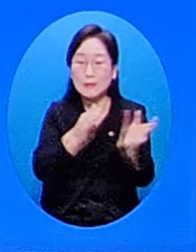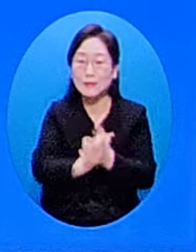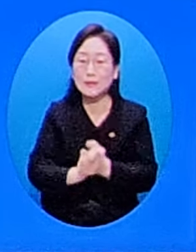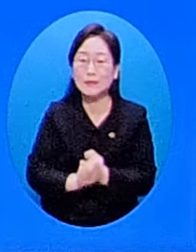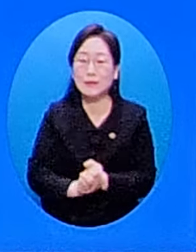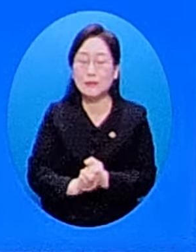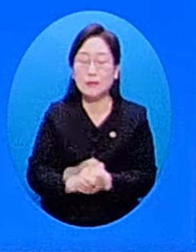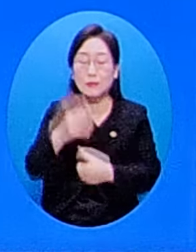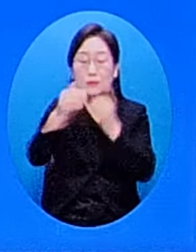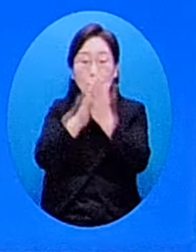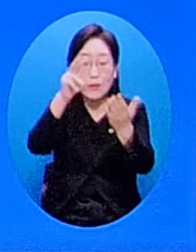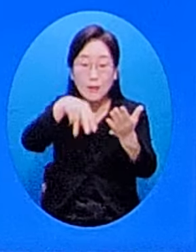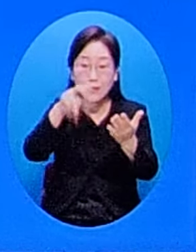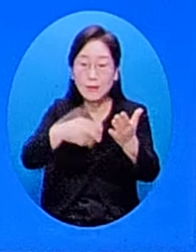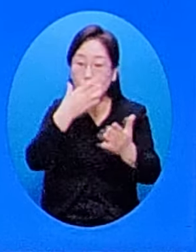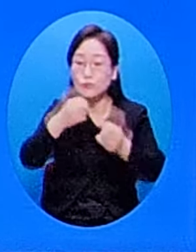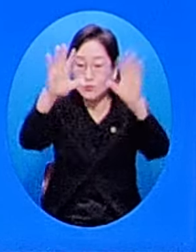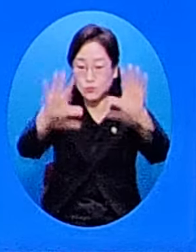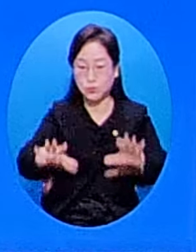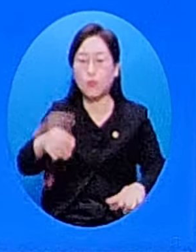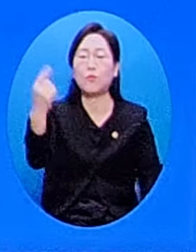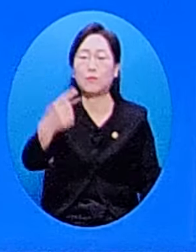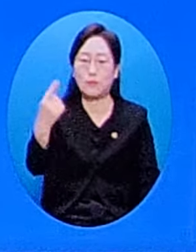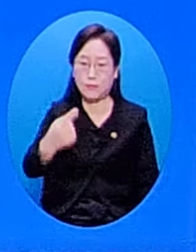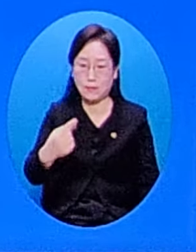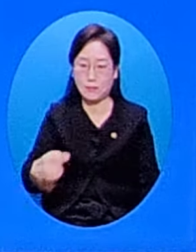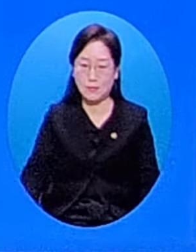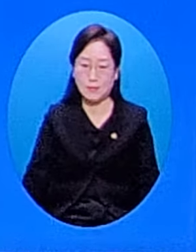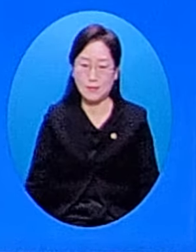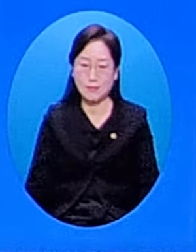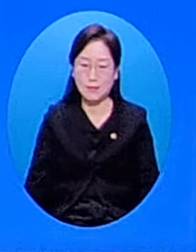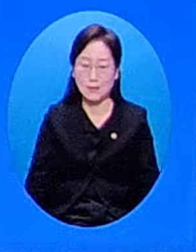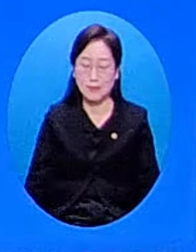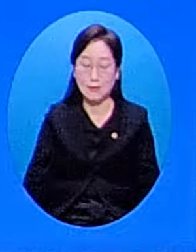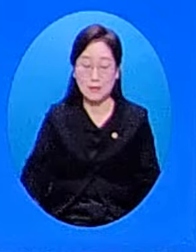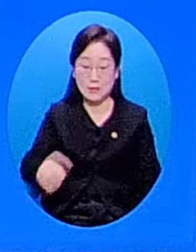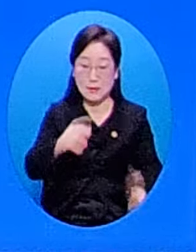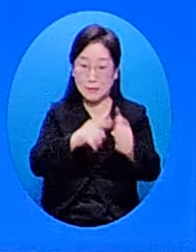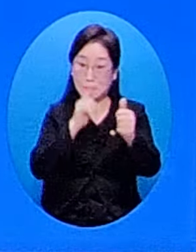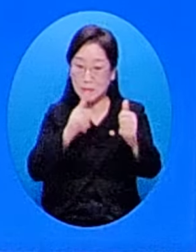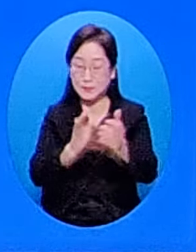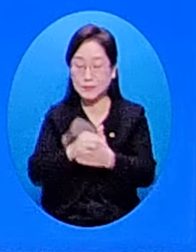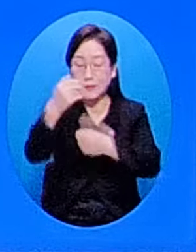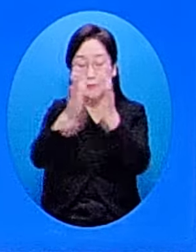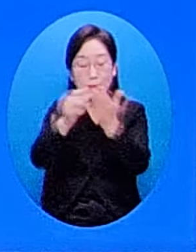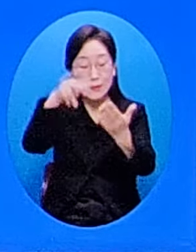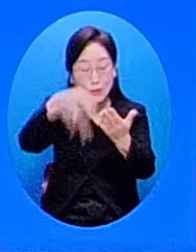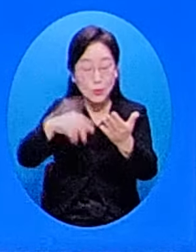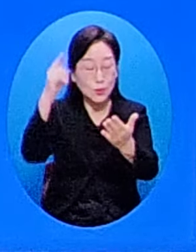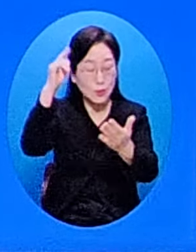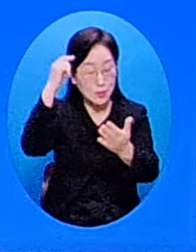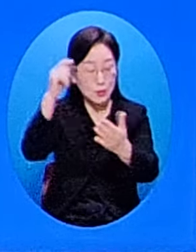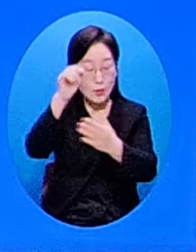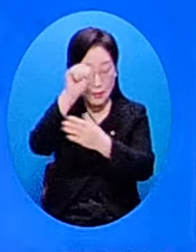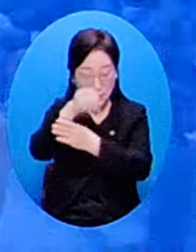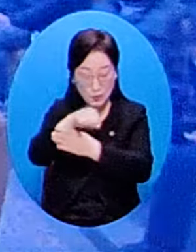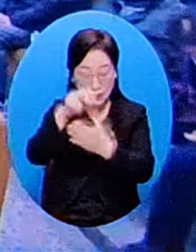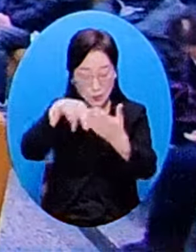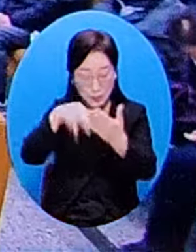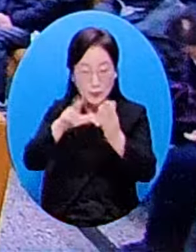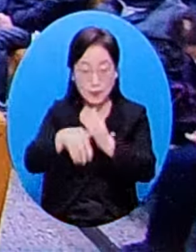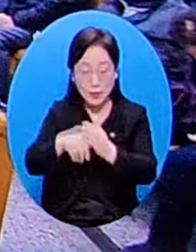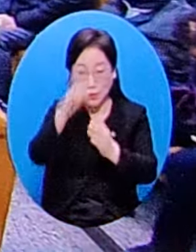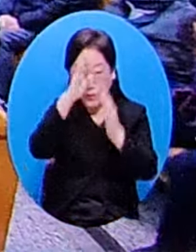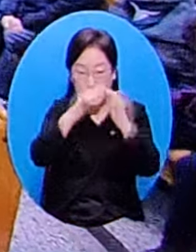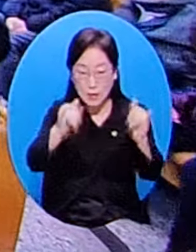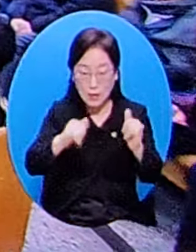이런 축복이 선물로 우리에게 주어지게 되는 것입니다. 박사님 말합니다. 성경을 읽고 묵상할 때 환자는 자기 병의 증세에